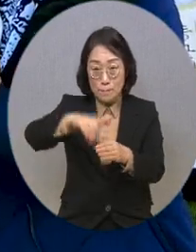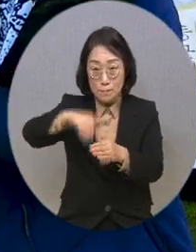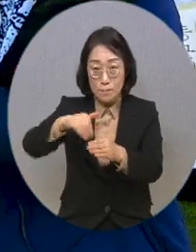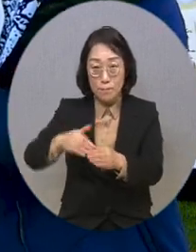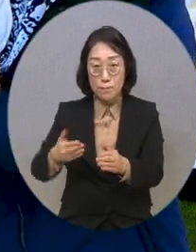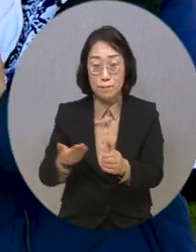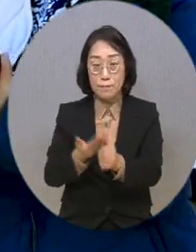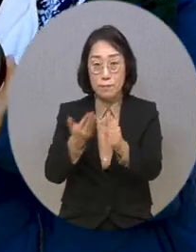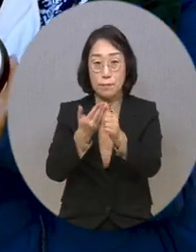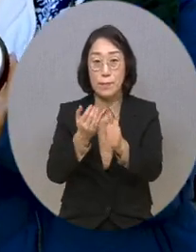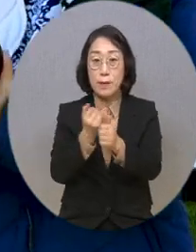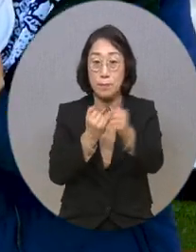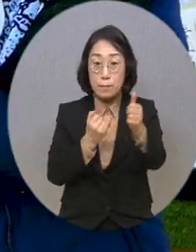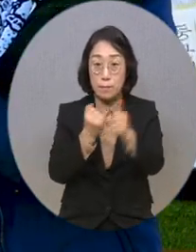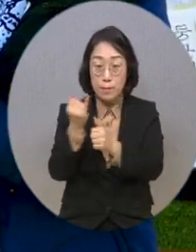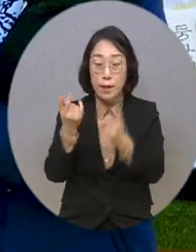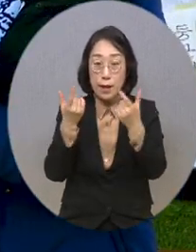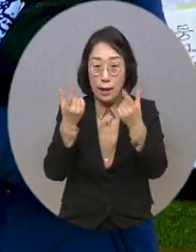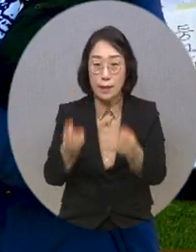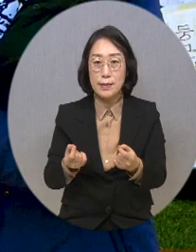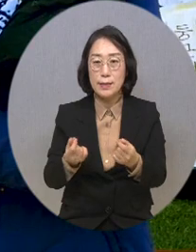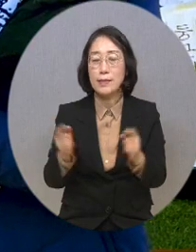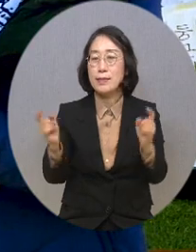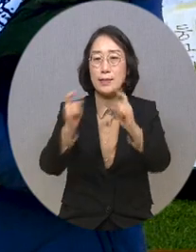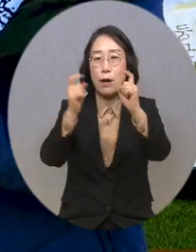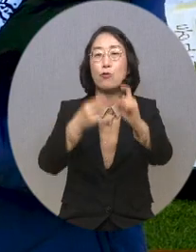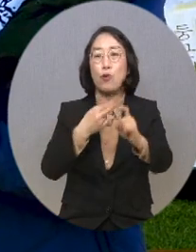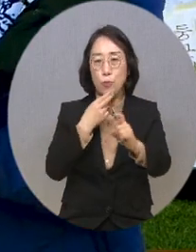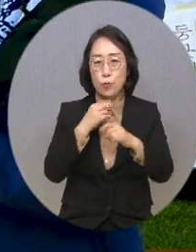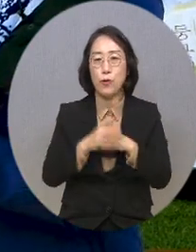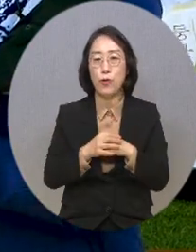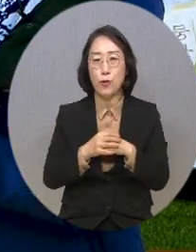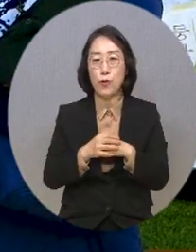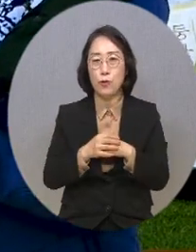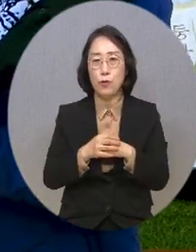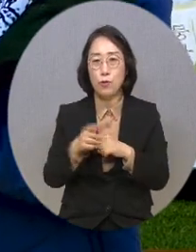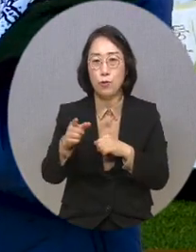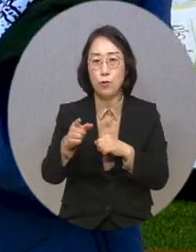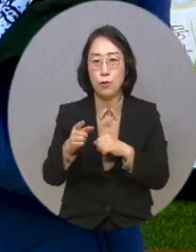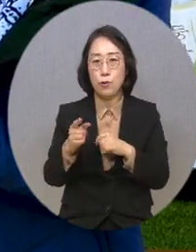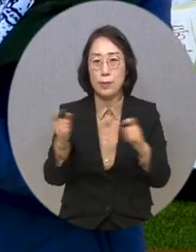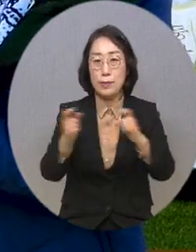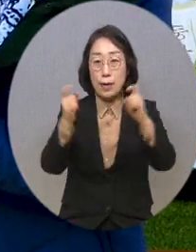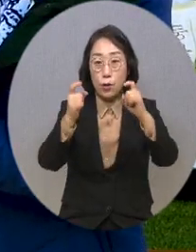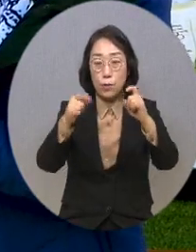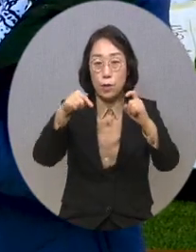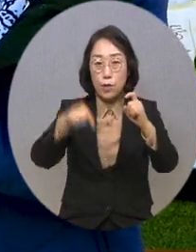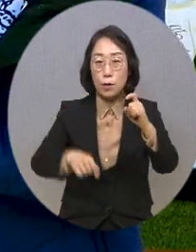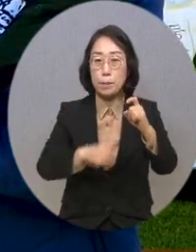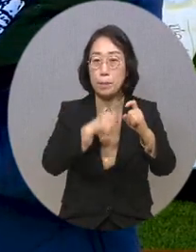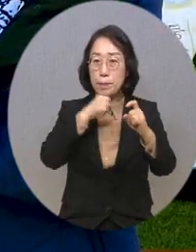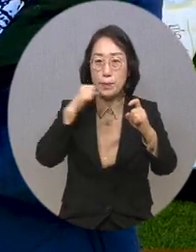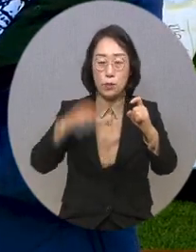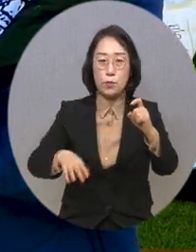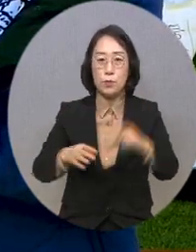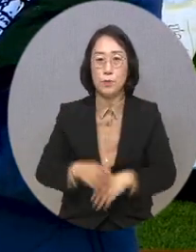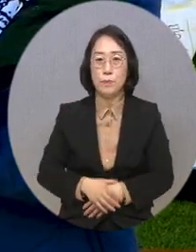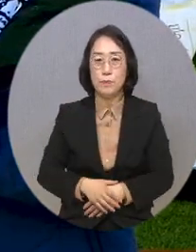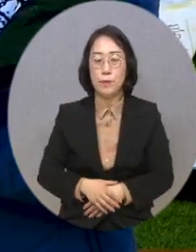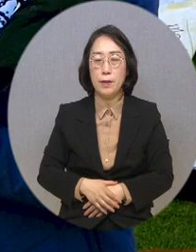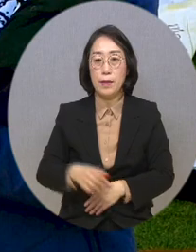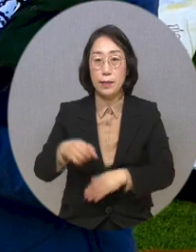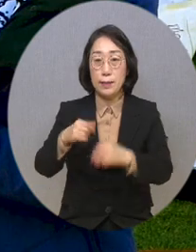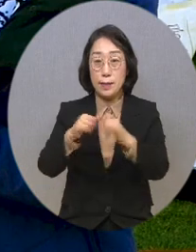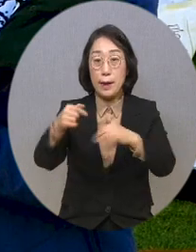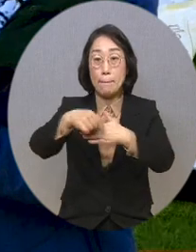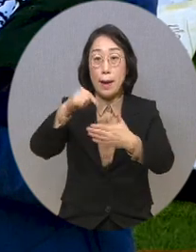돼서 한 마음이 하고 우리 일할 땐 절대 안 싸웁니다. 아, 싸우고, 아유, 싸우면 얘 맛이 없어지거든. 이거는 사람이